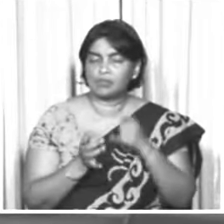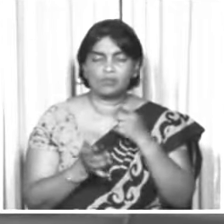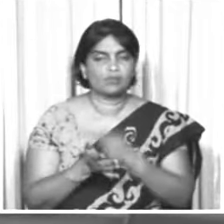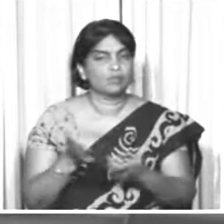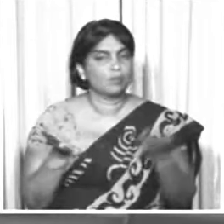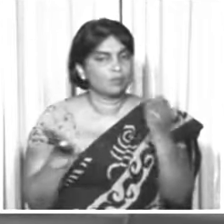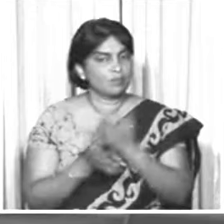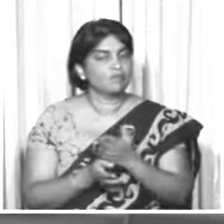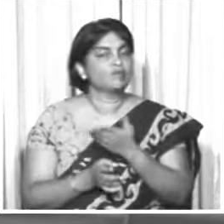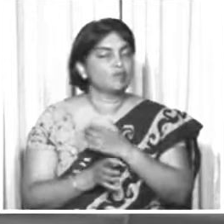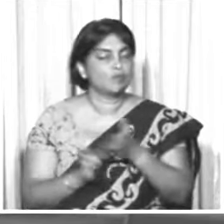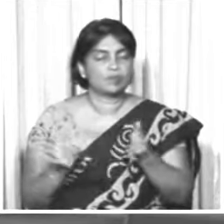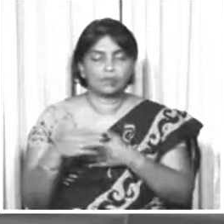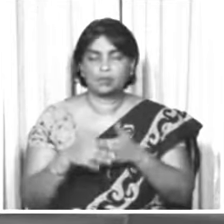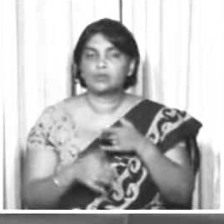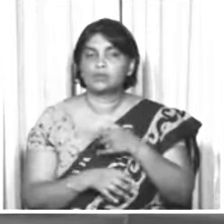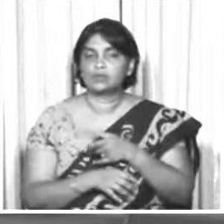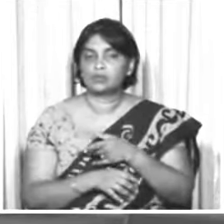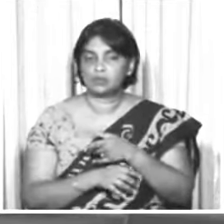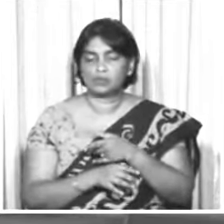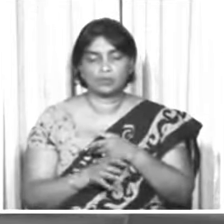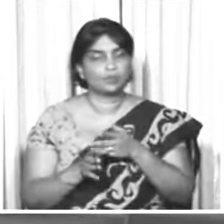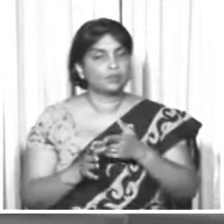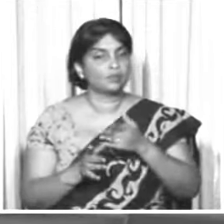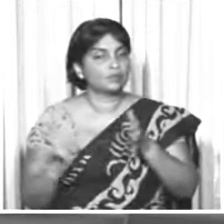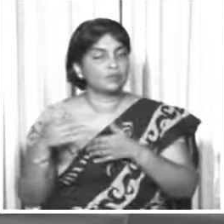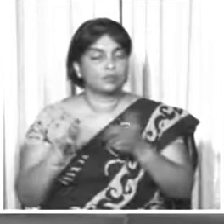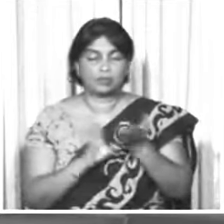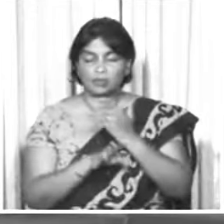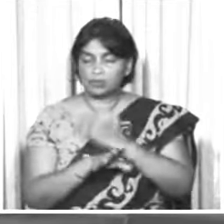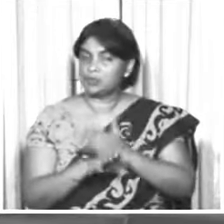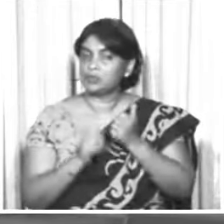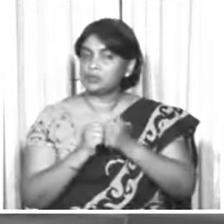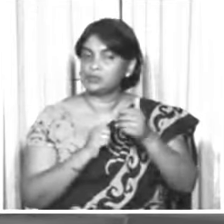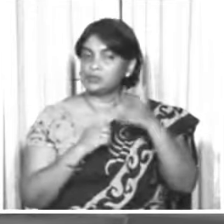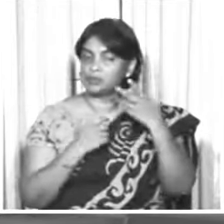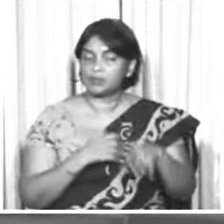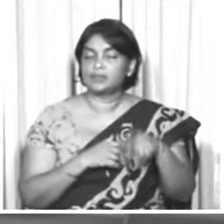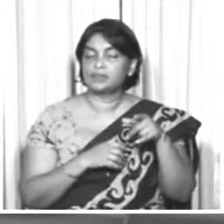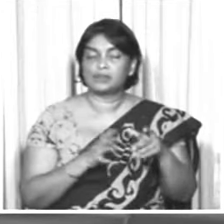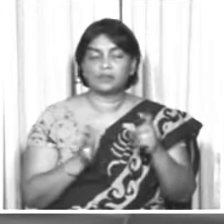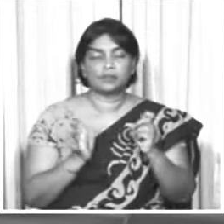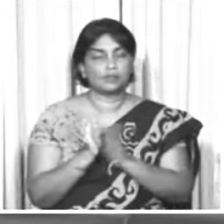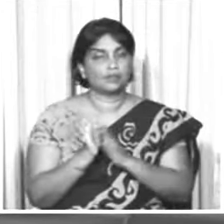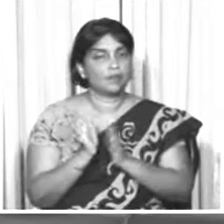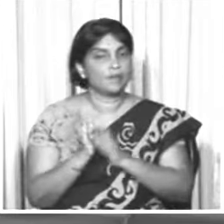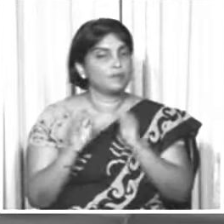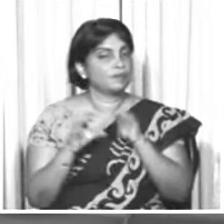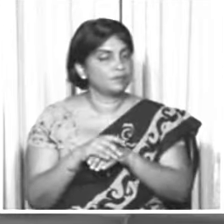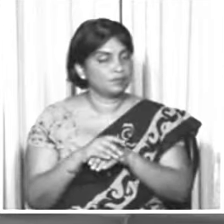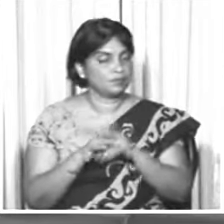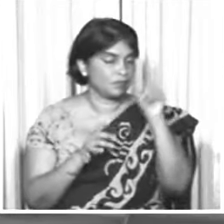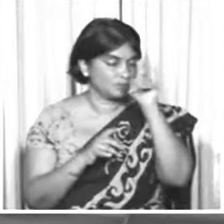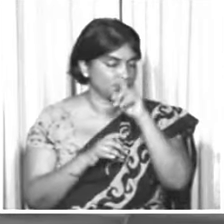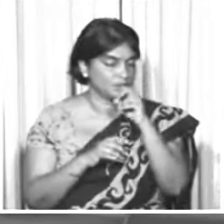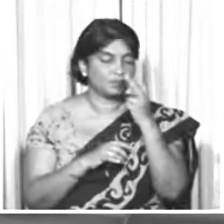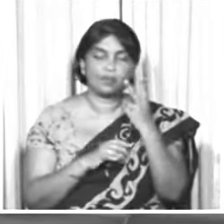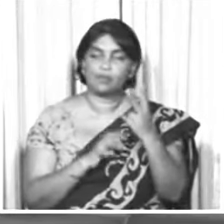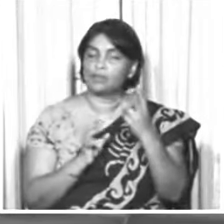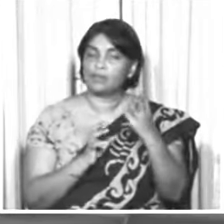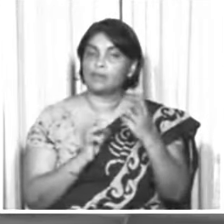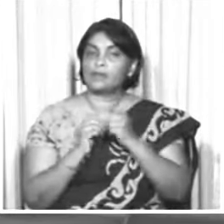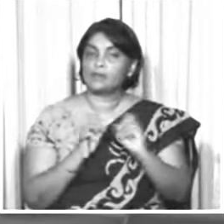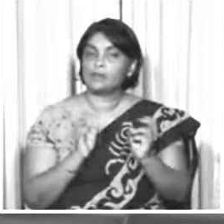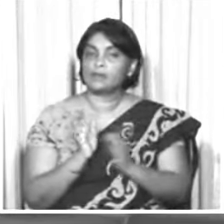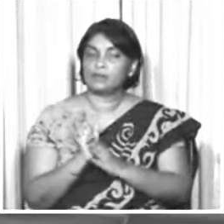agreement එක ගියේ කැබිනට් එකට ඉස්සලා ගිහිල්ලා ඒකෙන් කමිටුවක් පත් කරලා මාස 3ක් තිස්සේ